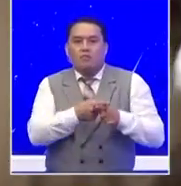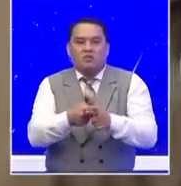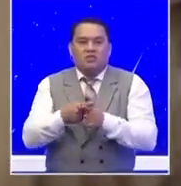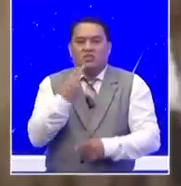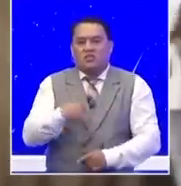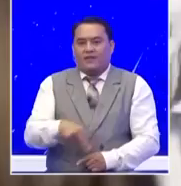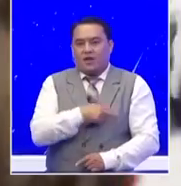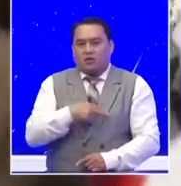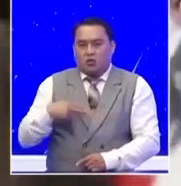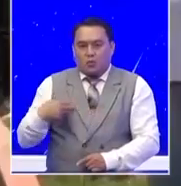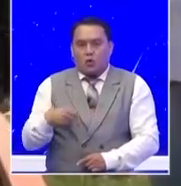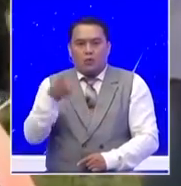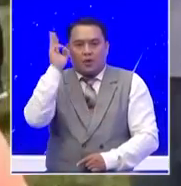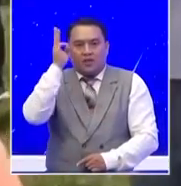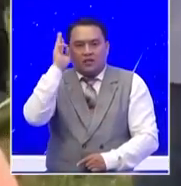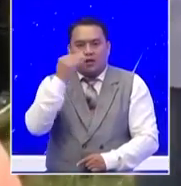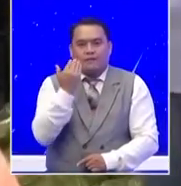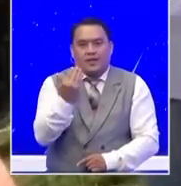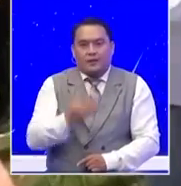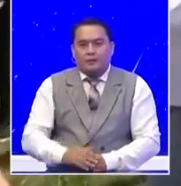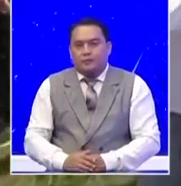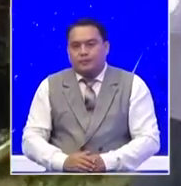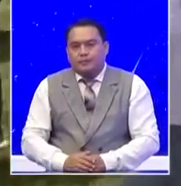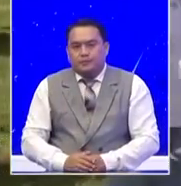в Швейцарии и белорусский посол в Словакии.